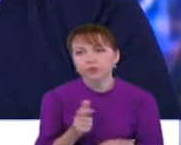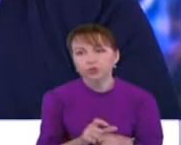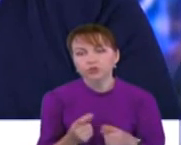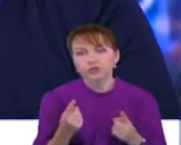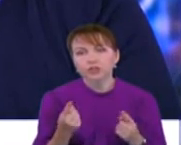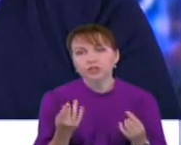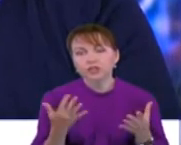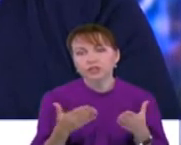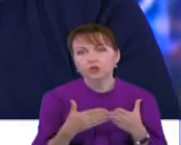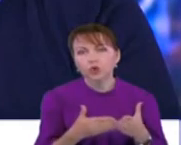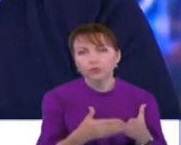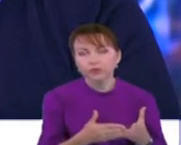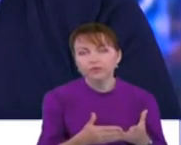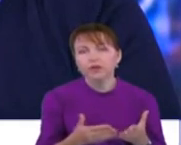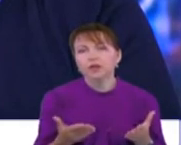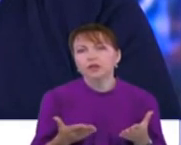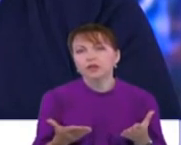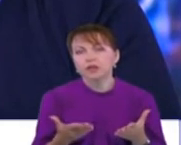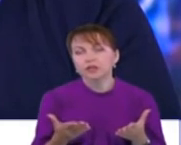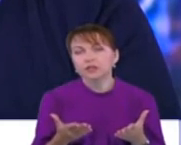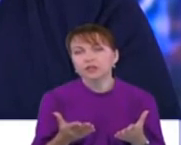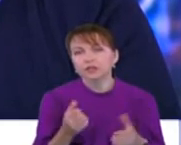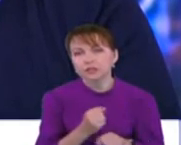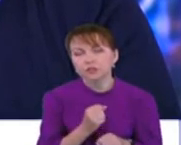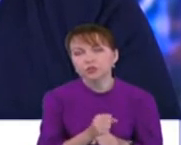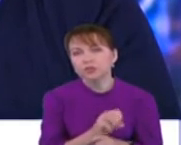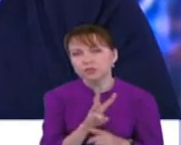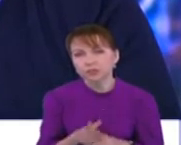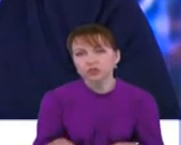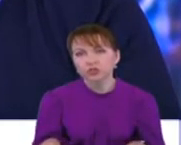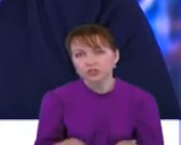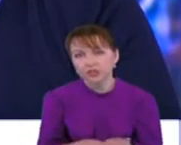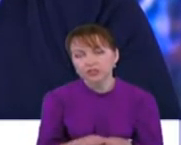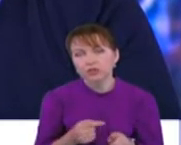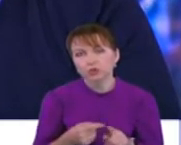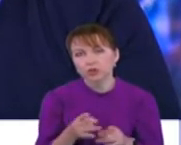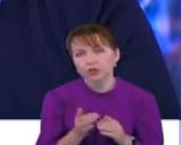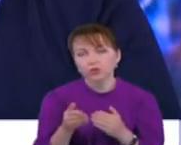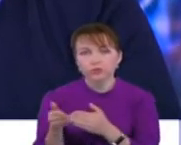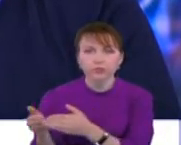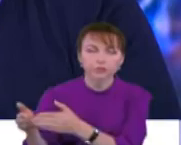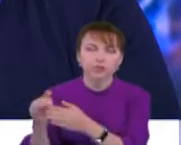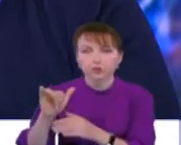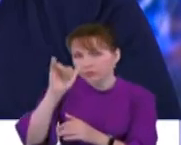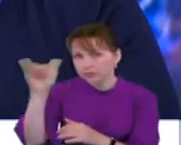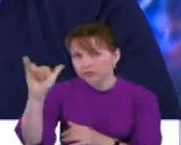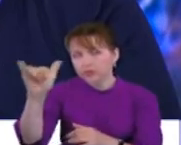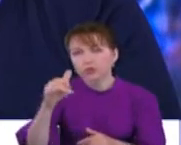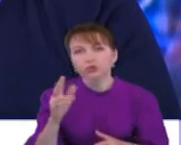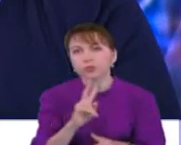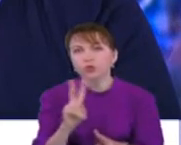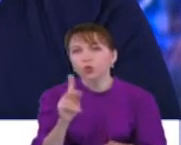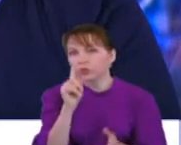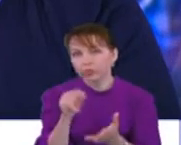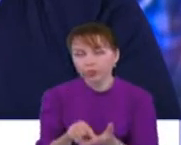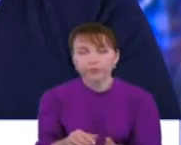кількість кораблів, які здійснюють забезпечення закриття цього району, щоб не було ураження стороння ціль. Ну,